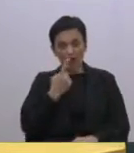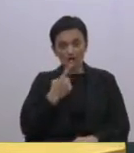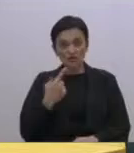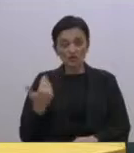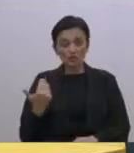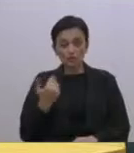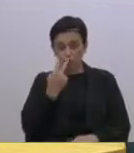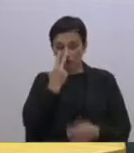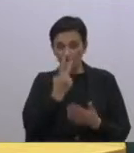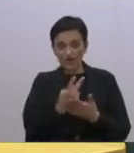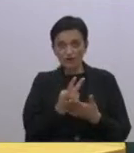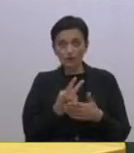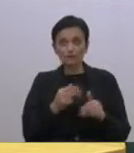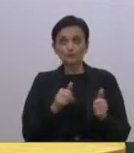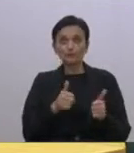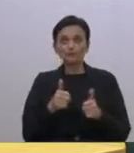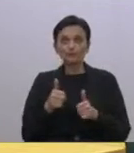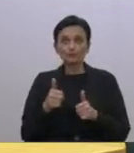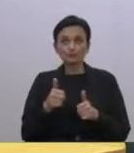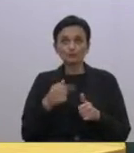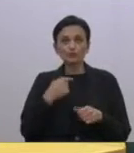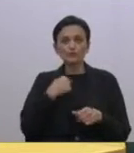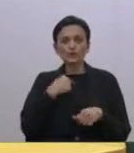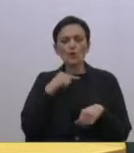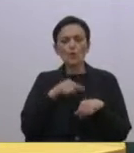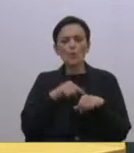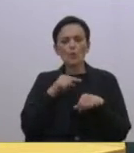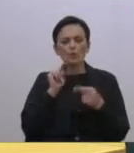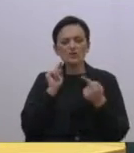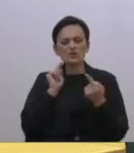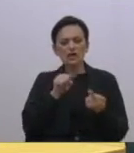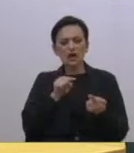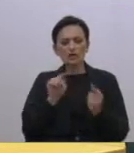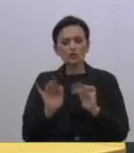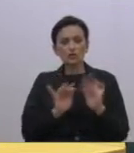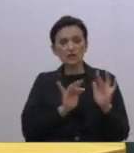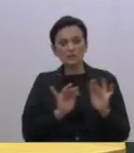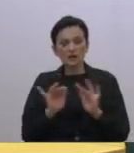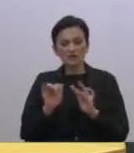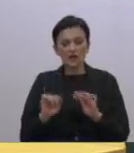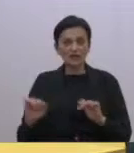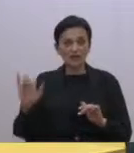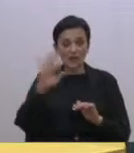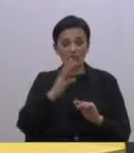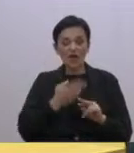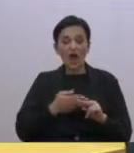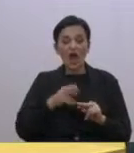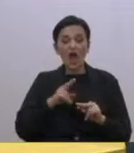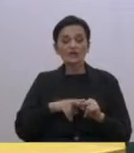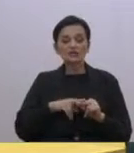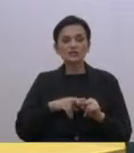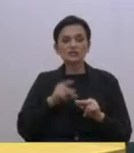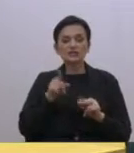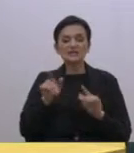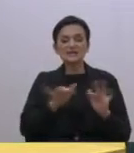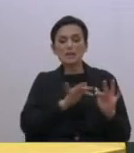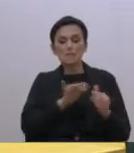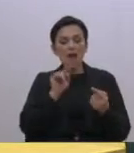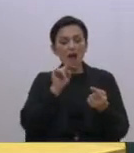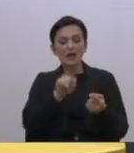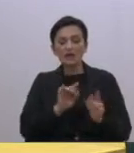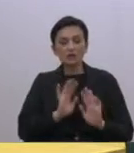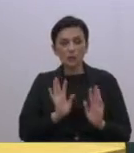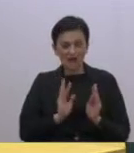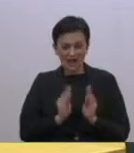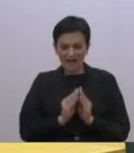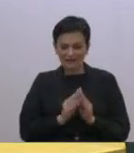ხედავთ, როგორც რაღაცნაირად მორალის საწინააღმდეგო ქმედებას დასავლეთში, ეს მორალის საწინააღმდეგო ქმედება კი არ არის. ეს არის ზუსტად